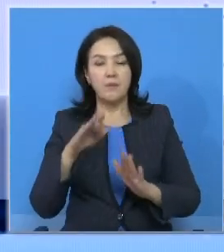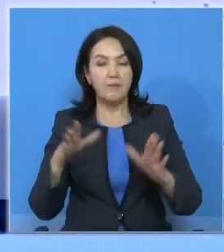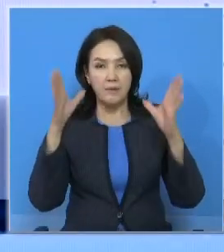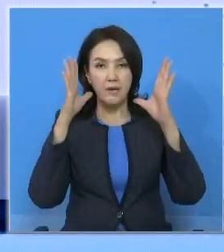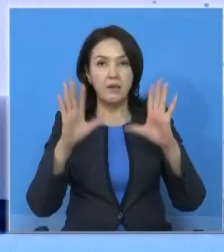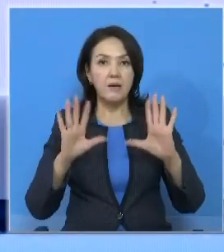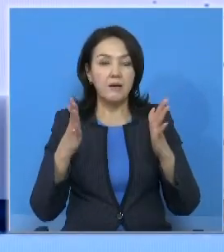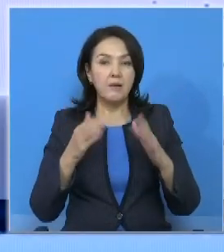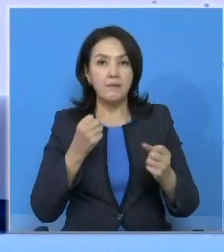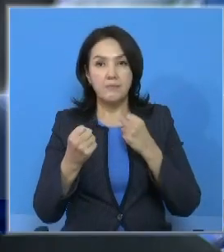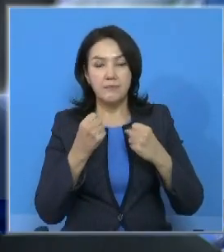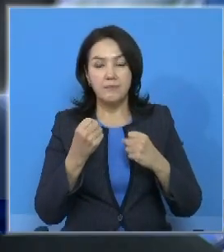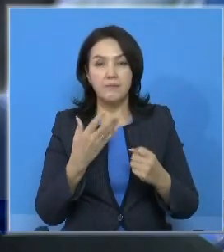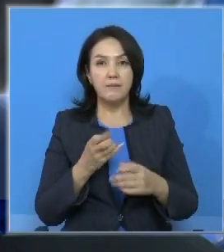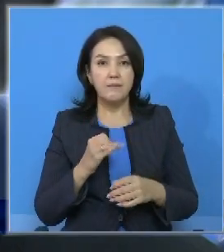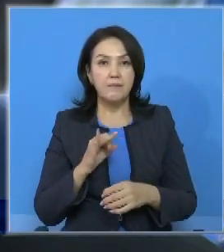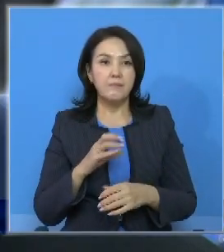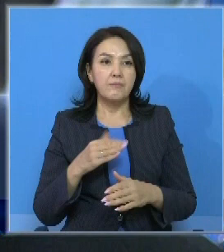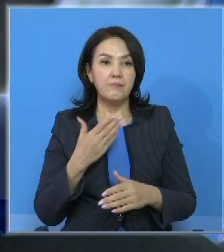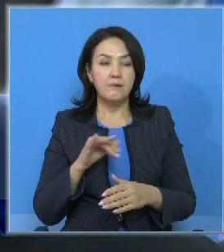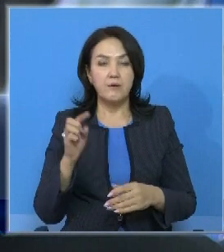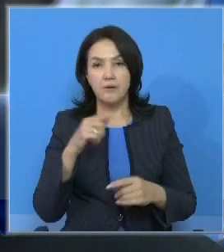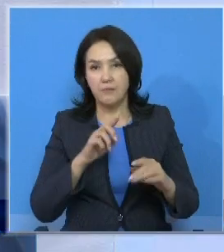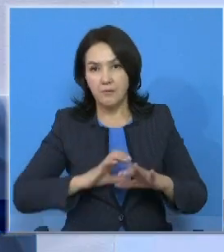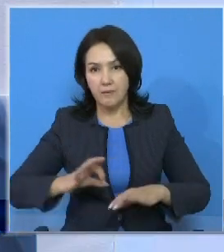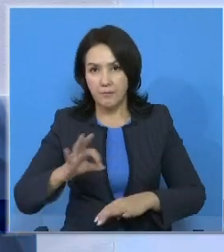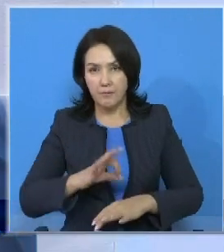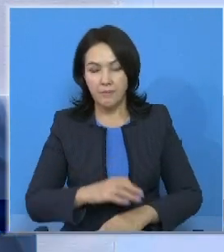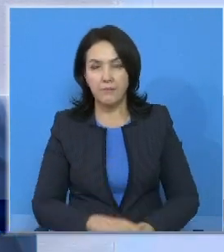религиозной ситуации и укрепление межконфессиональных отношений